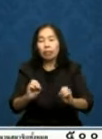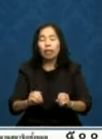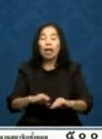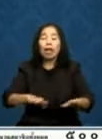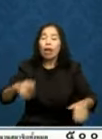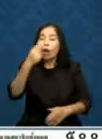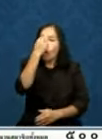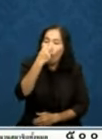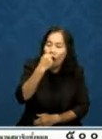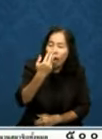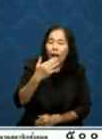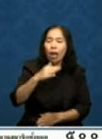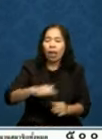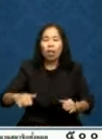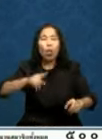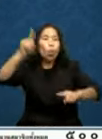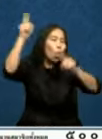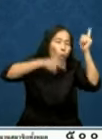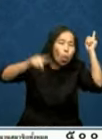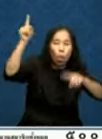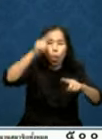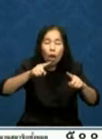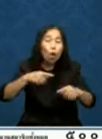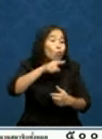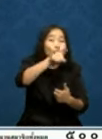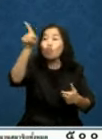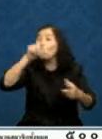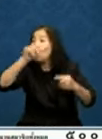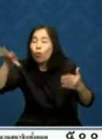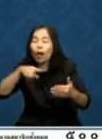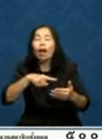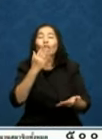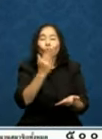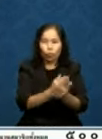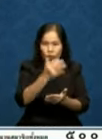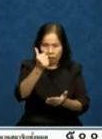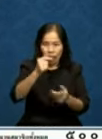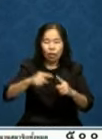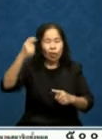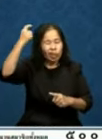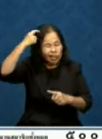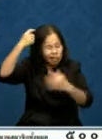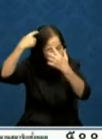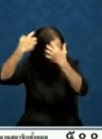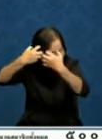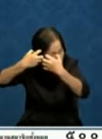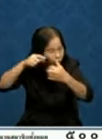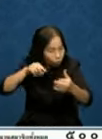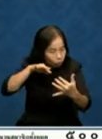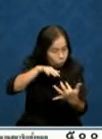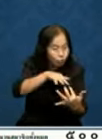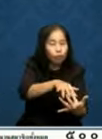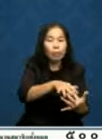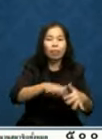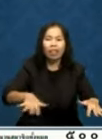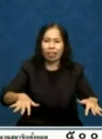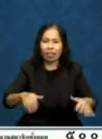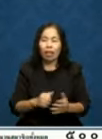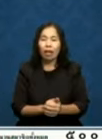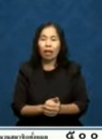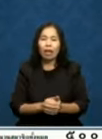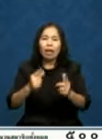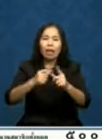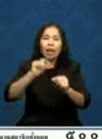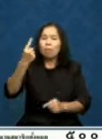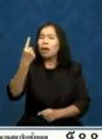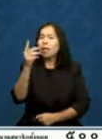ไห้เด็กไม่น่ารักชี้นกชี้ไม้เดี๋ยวเขาก็หยุดค่ะเพียงแค่ว่าเราต้องใช้สมองเยอะหน่อยแค่นั้นเองเพราะฉะนั้นเรื่องนี้มันไม่ใช่เป็นเรื่องใหม่เลยนะคะ